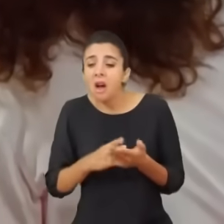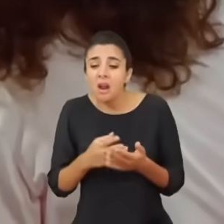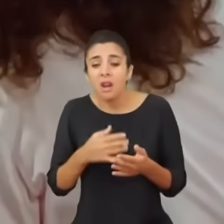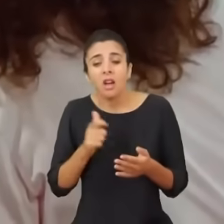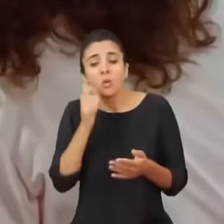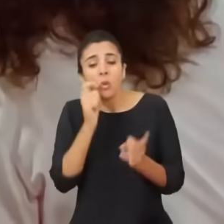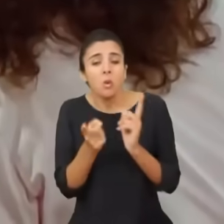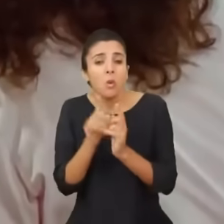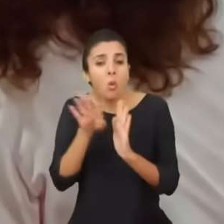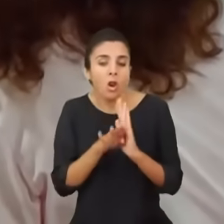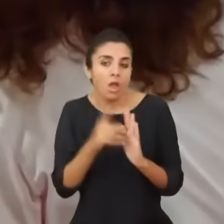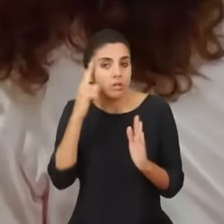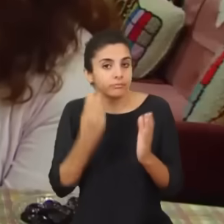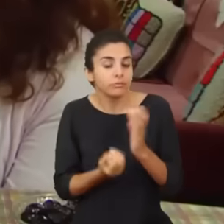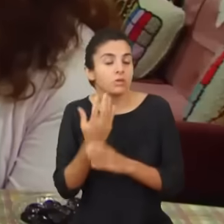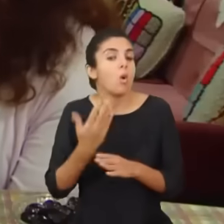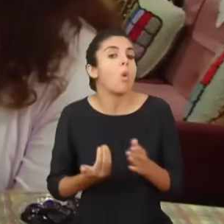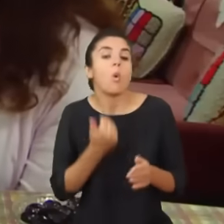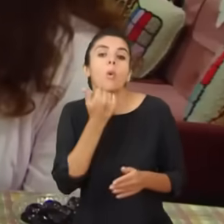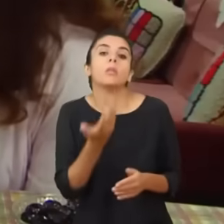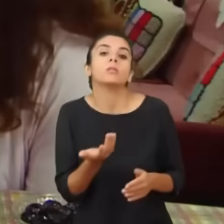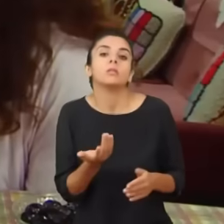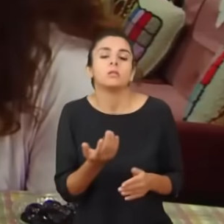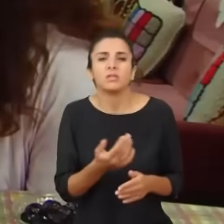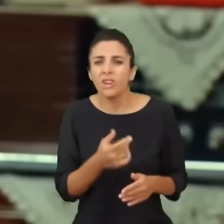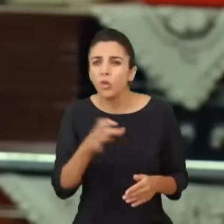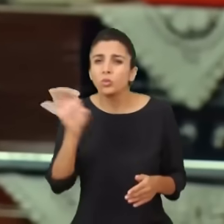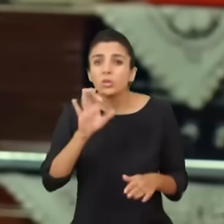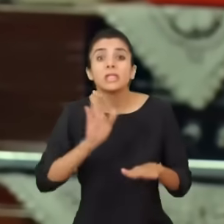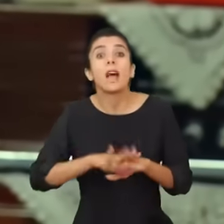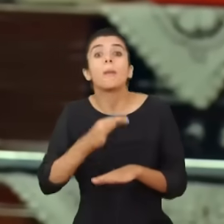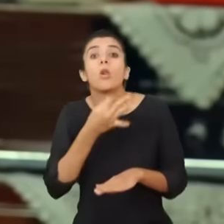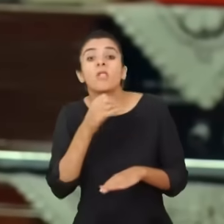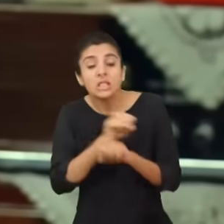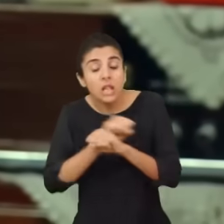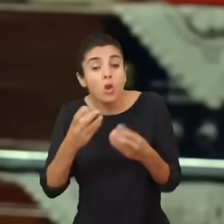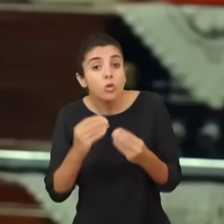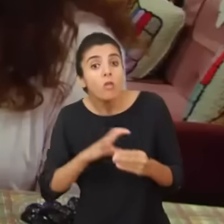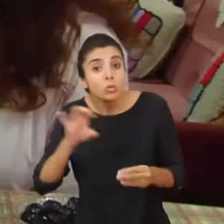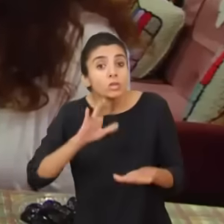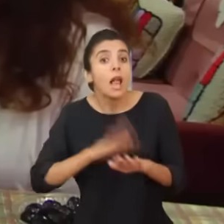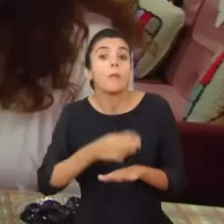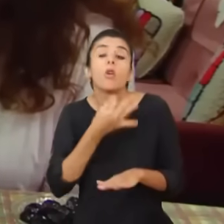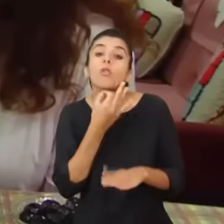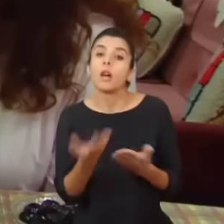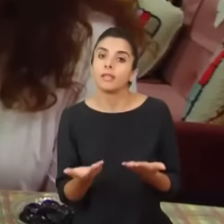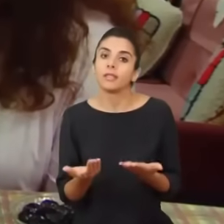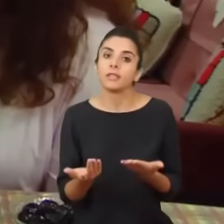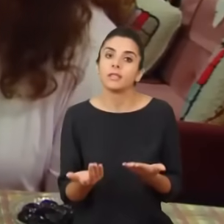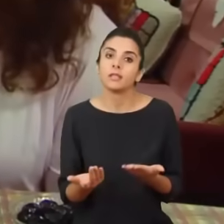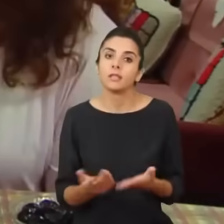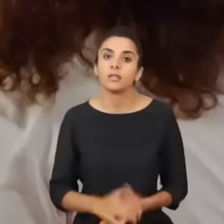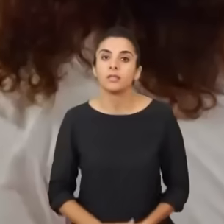Oğlum dökme sen de. Bırak dökme. Şahin tuz dökme diyoruz. Çok zararlı diyoruz. Dökmesene ya. Servis